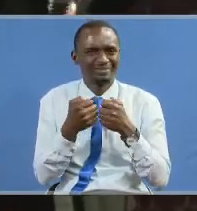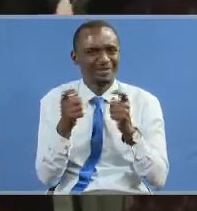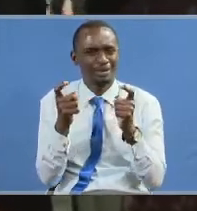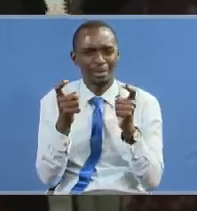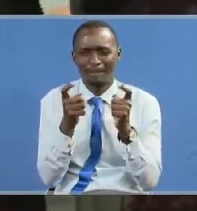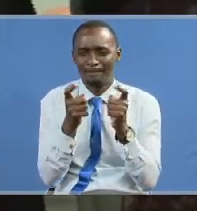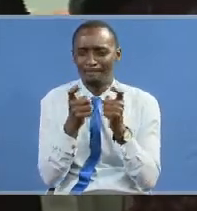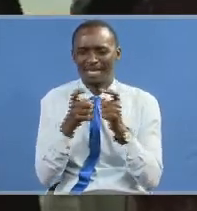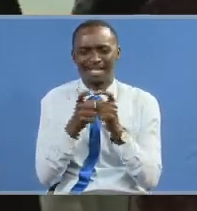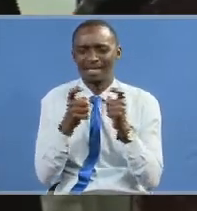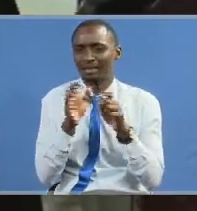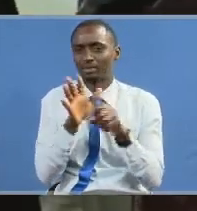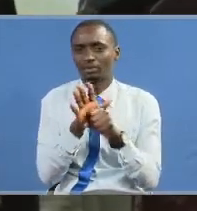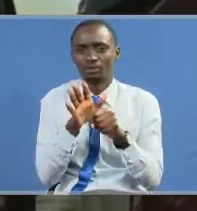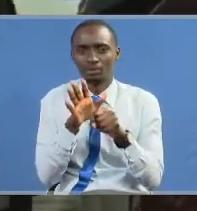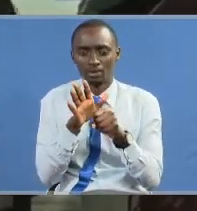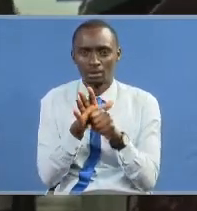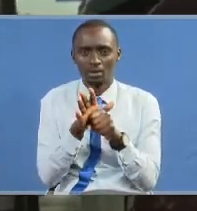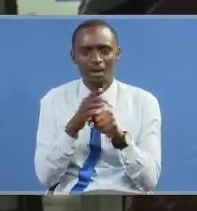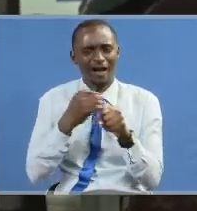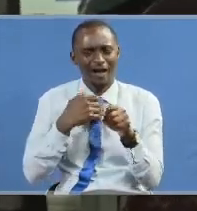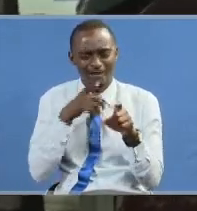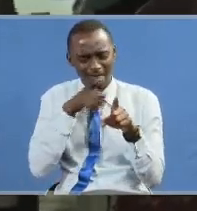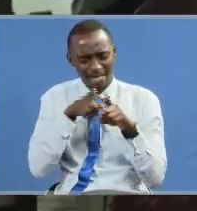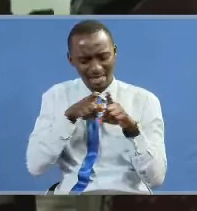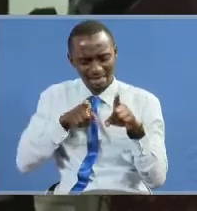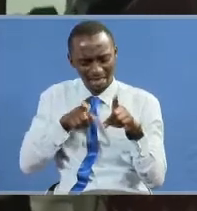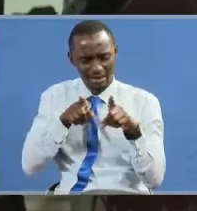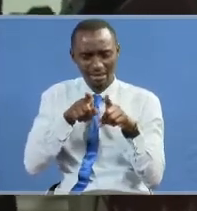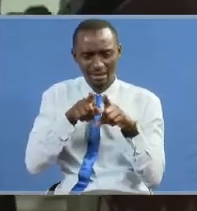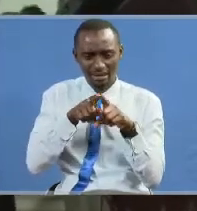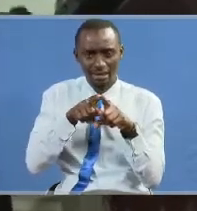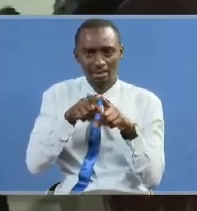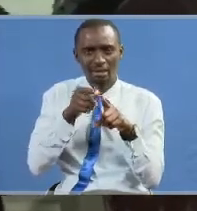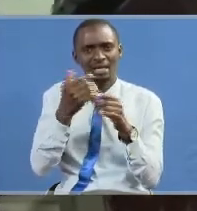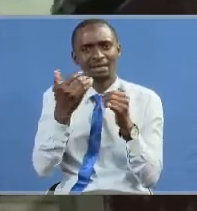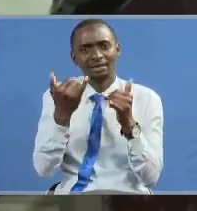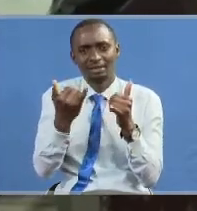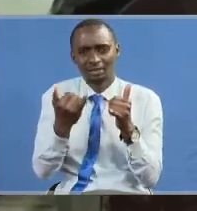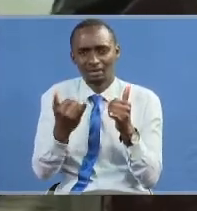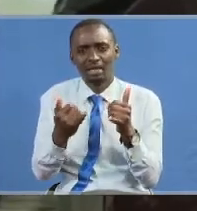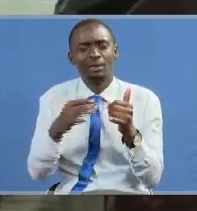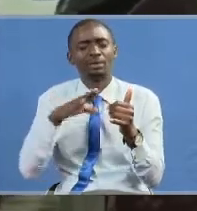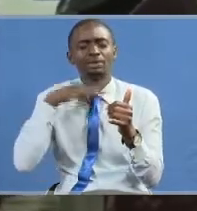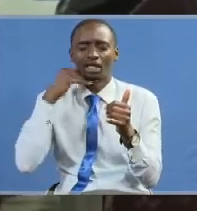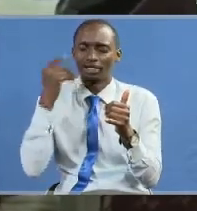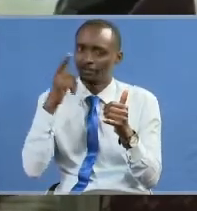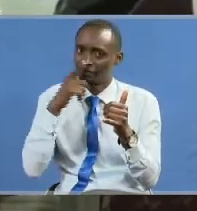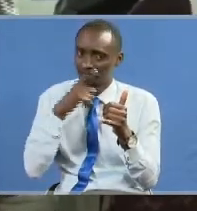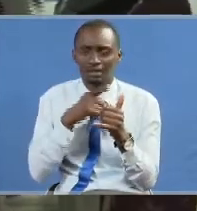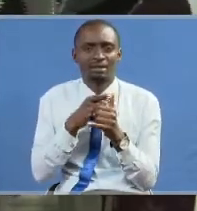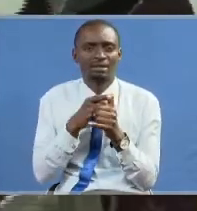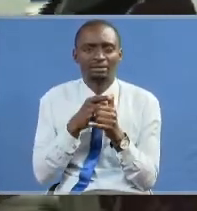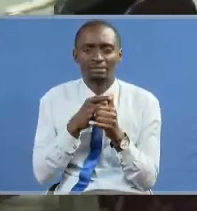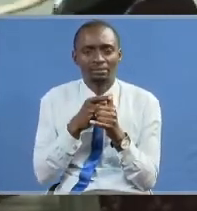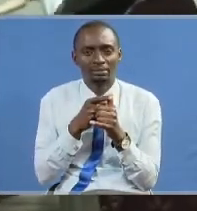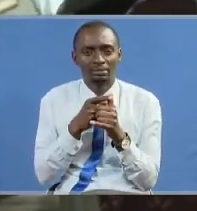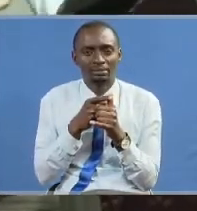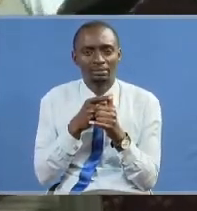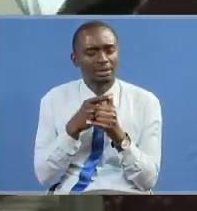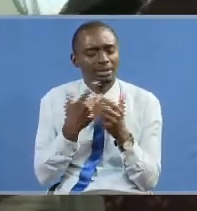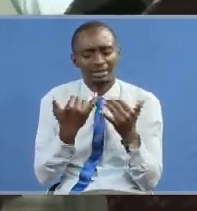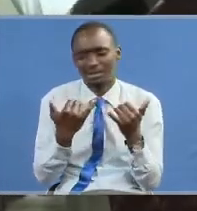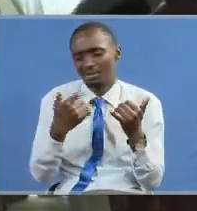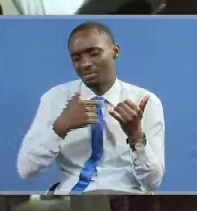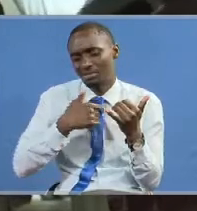sana, imeumiza. Na kuna ndugu zetu na dada zetu ambao kwa sasa wamelala mauti, na niko hapa